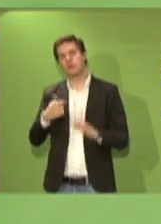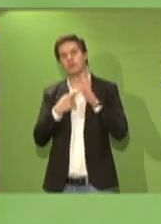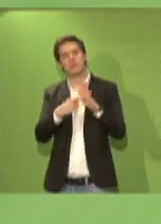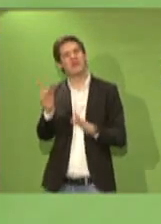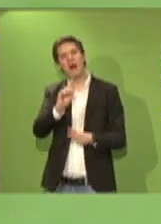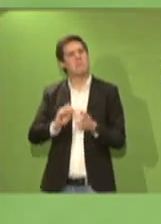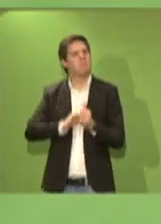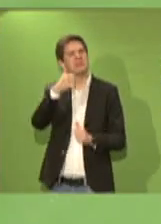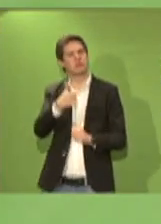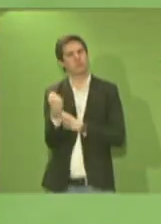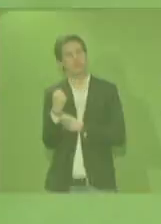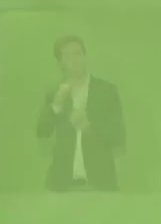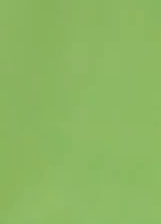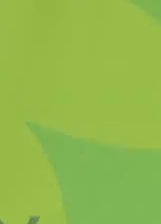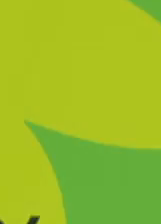wir